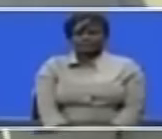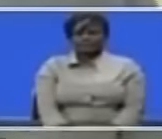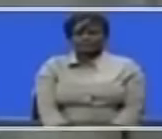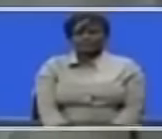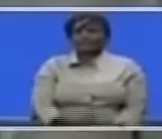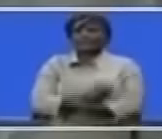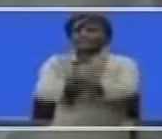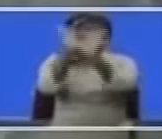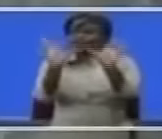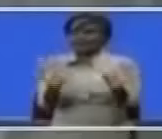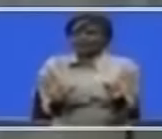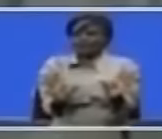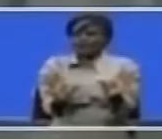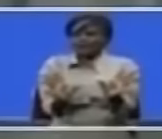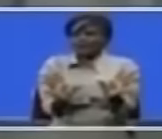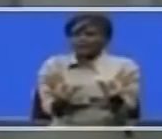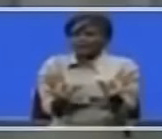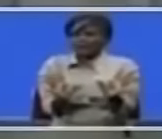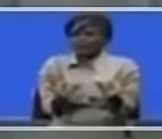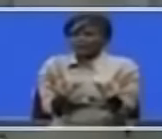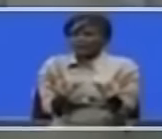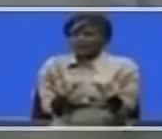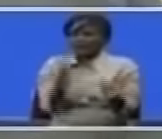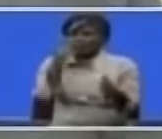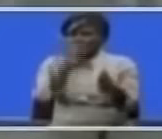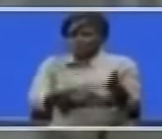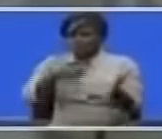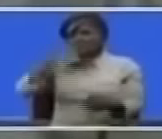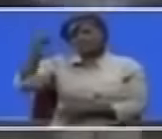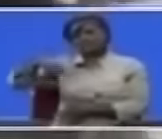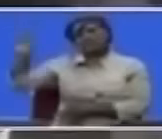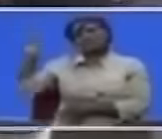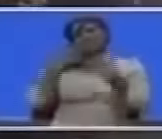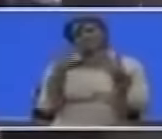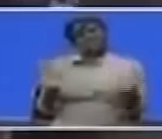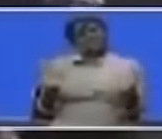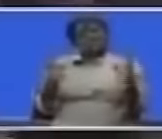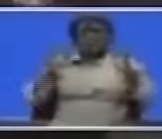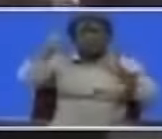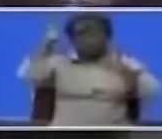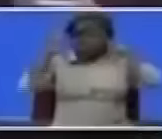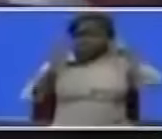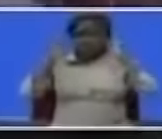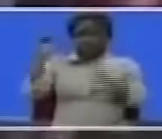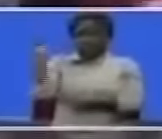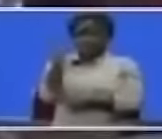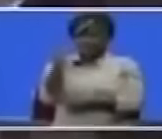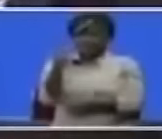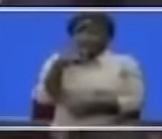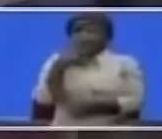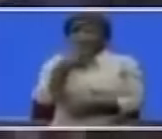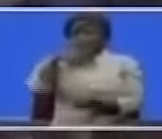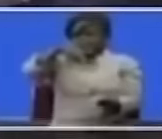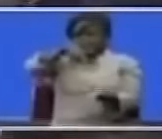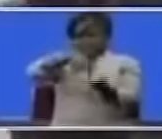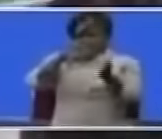Ni wazi kwamba nimeshinda uchaguzi. Wasiwasi Zanzibar baada ya mgombeaji wa